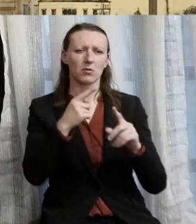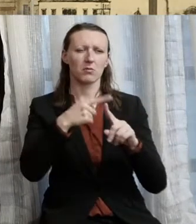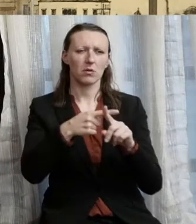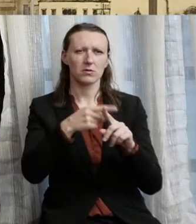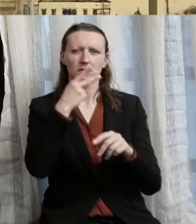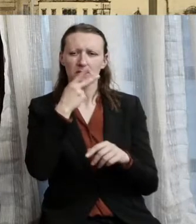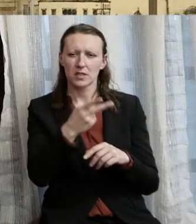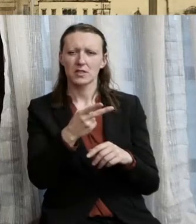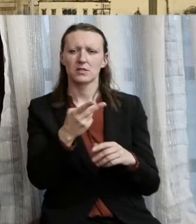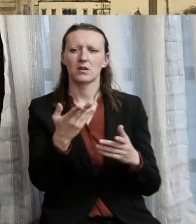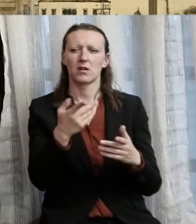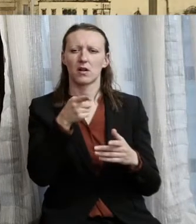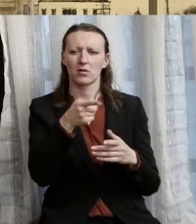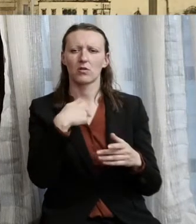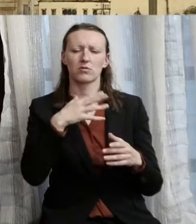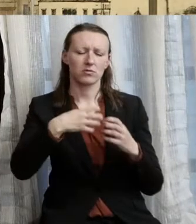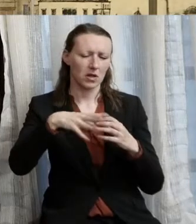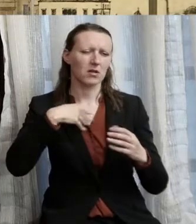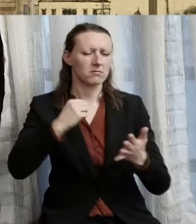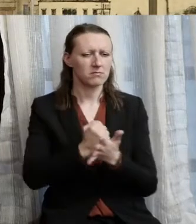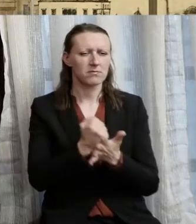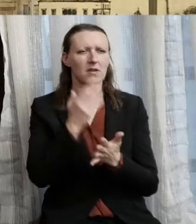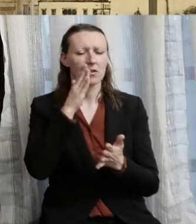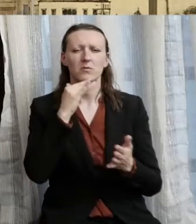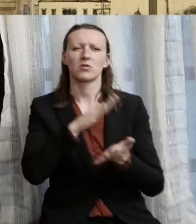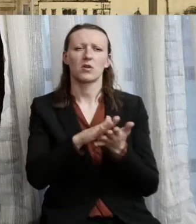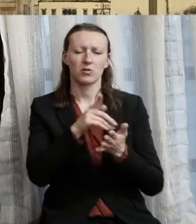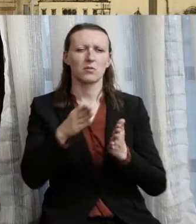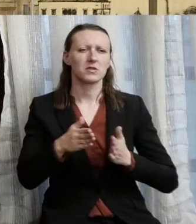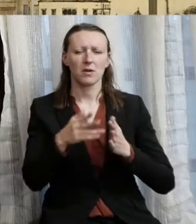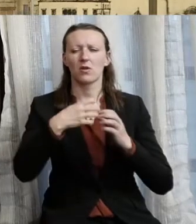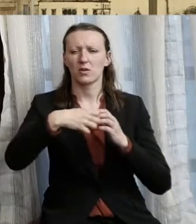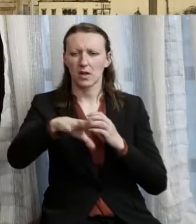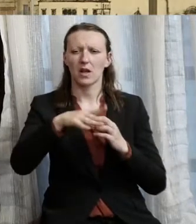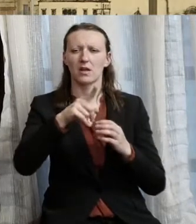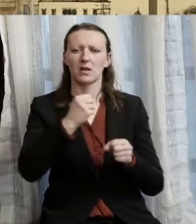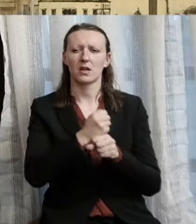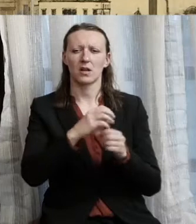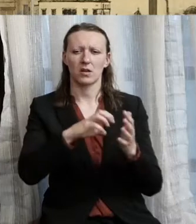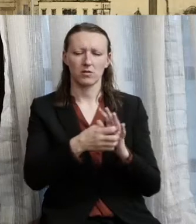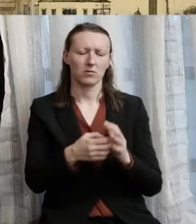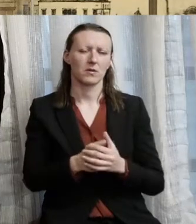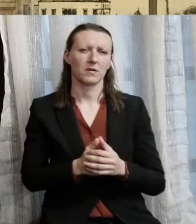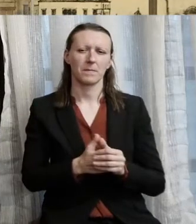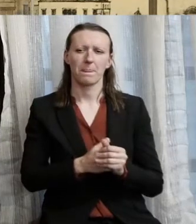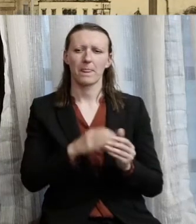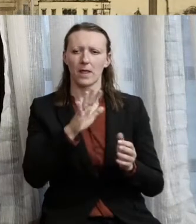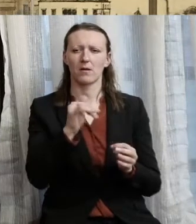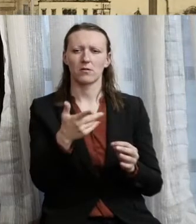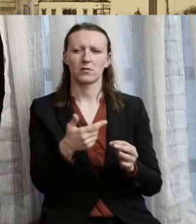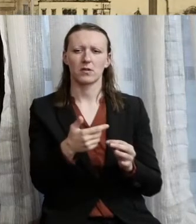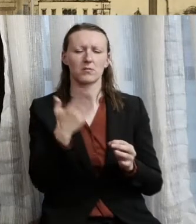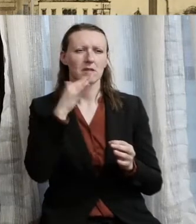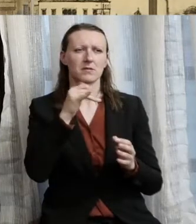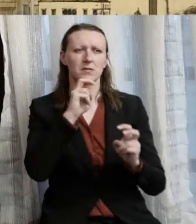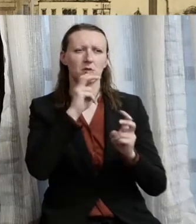pozitivnu viziju, na tome ću i dalje inzistirati i vjerujem da će razgovori u tom smjeru i ići što se tiče i radne skupine. Evo, tako da,